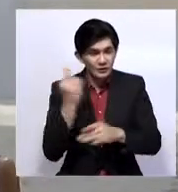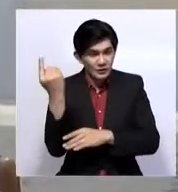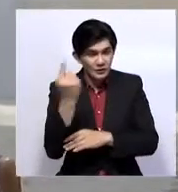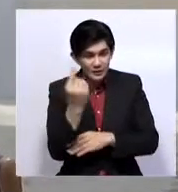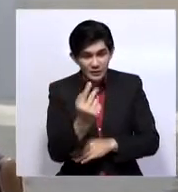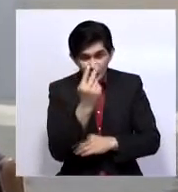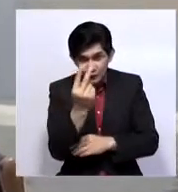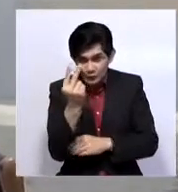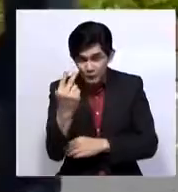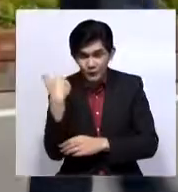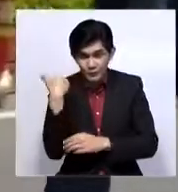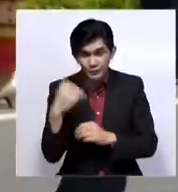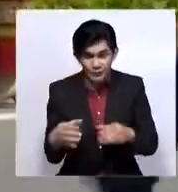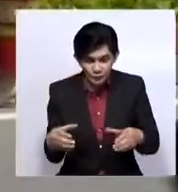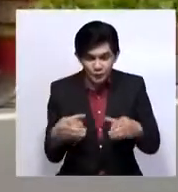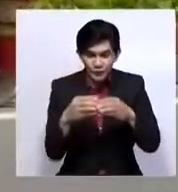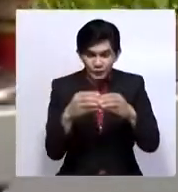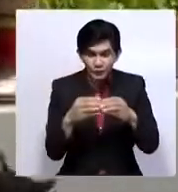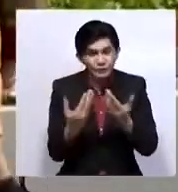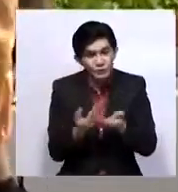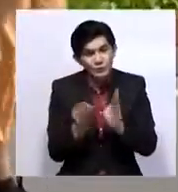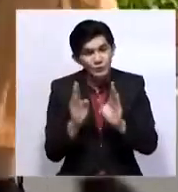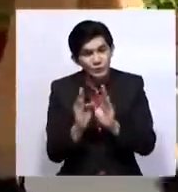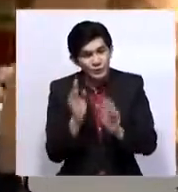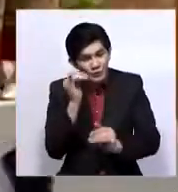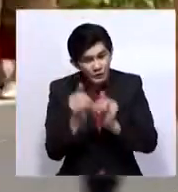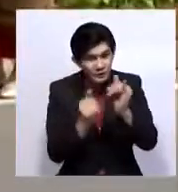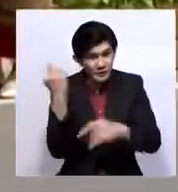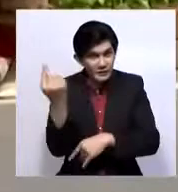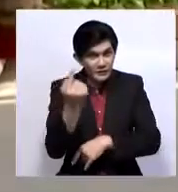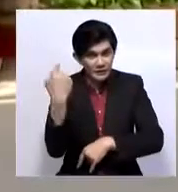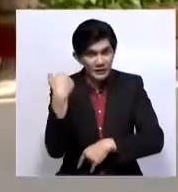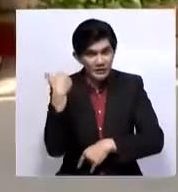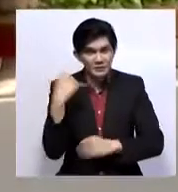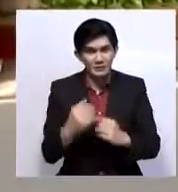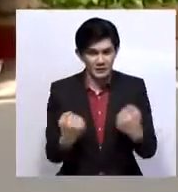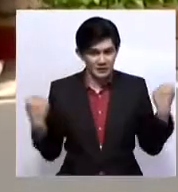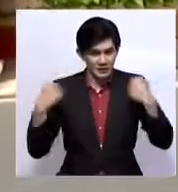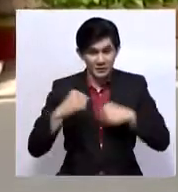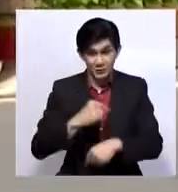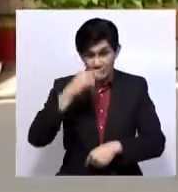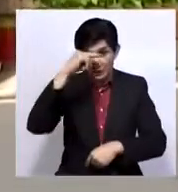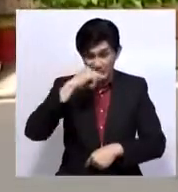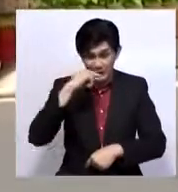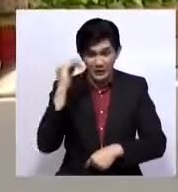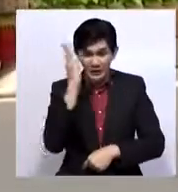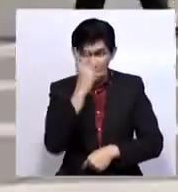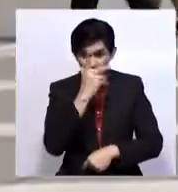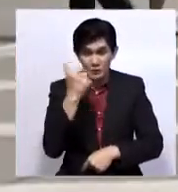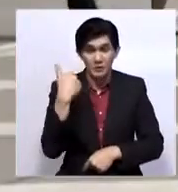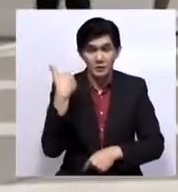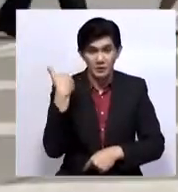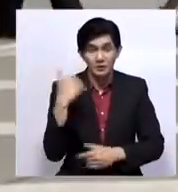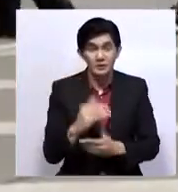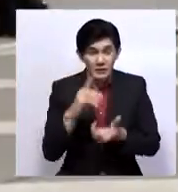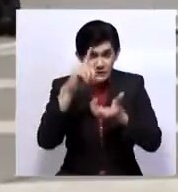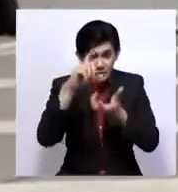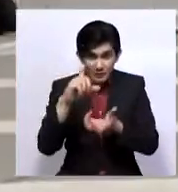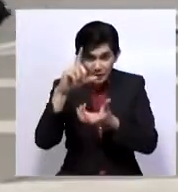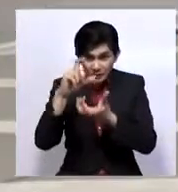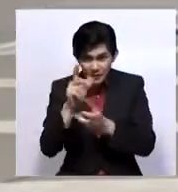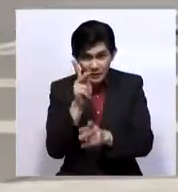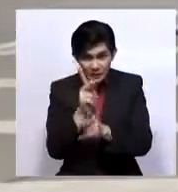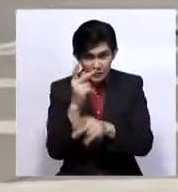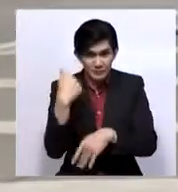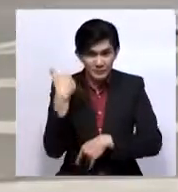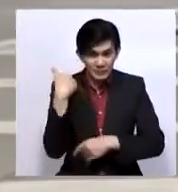ยวชมงานทั้งที่มาเป็นหมู่คณะและครอบครัวเพราะนอกจากจะได้สวมใส่ชุดไทยสวยงามและได้ถ่ายภาพเป็นที่ระ